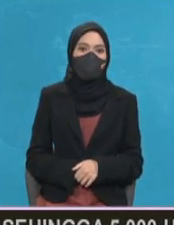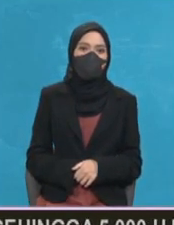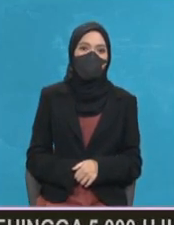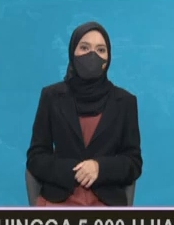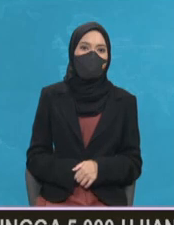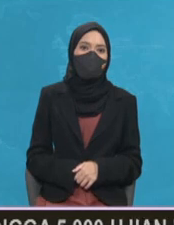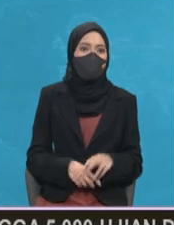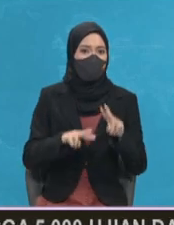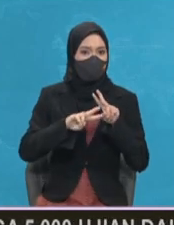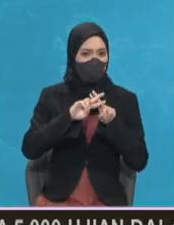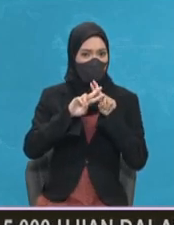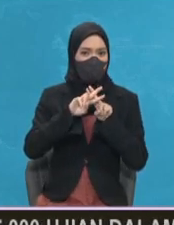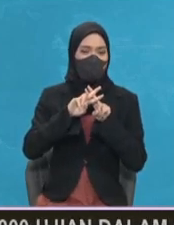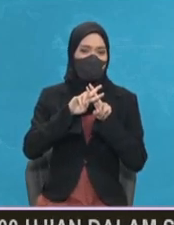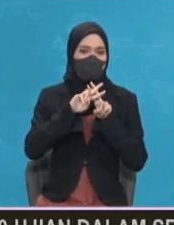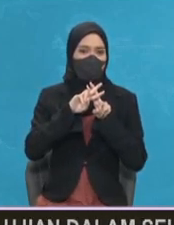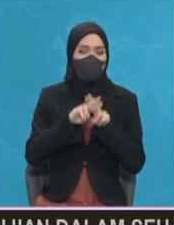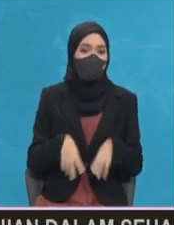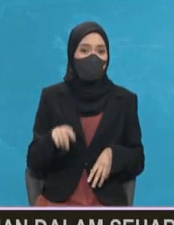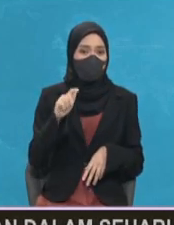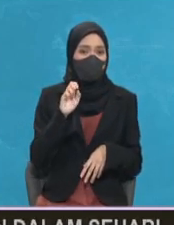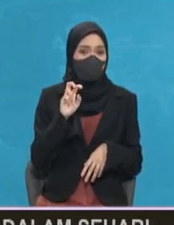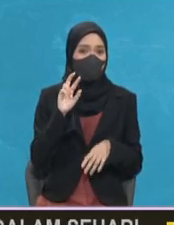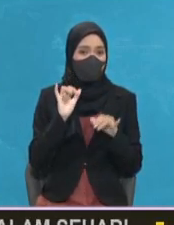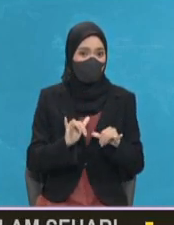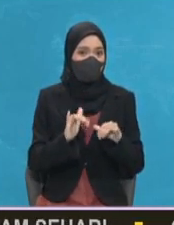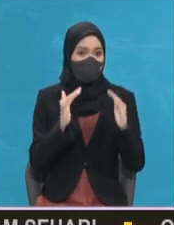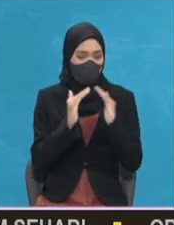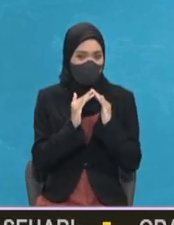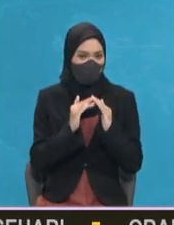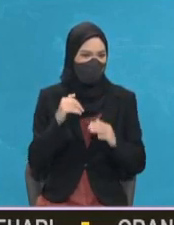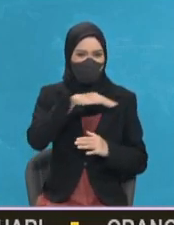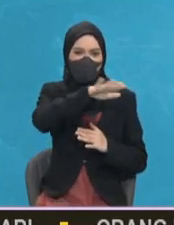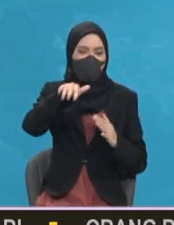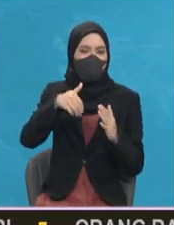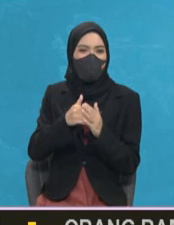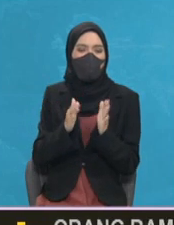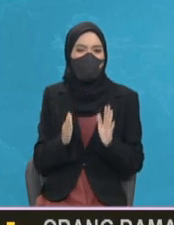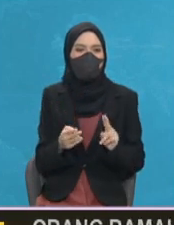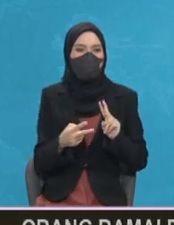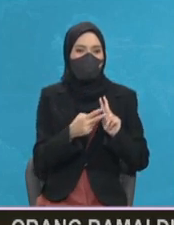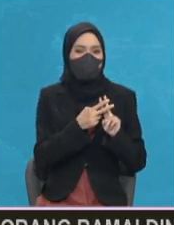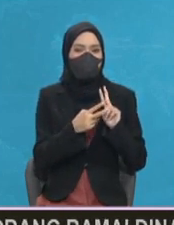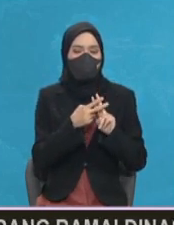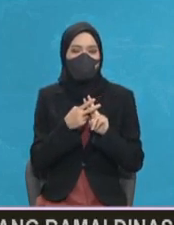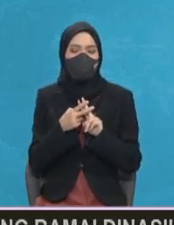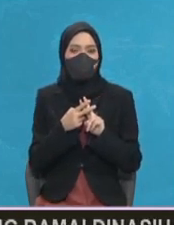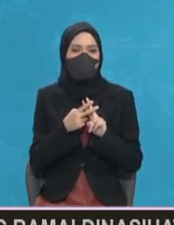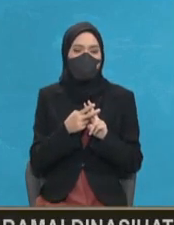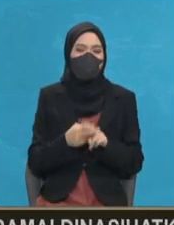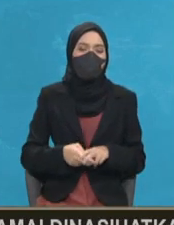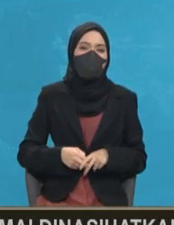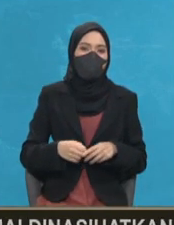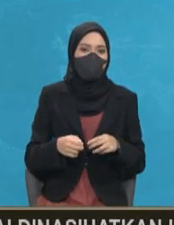tanda pagar atau hastag seperti celana di rumah juga banyak digunakan oleh para pengguna di media sosial yang tidak